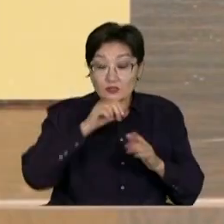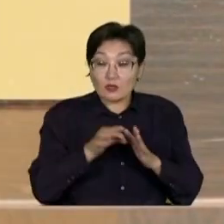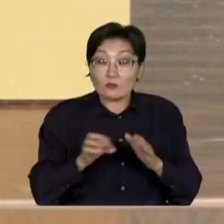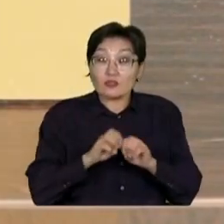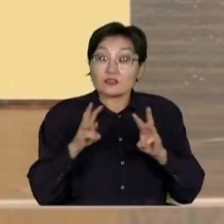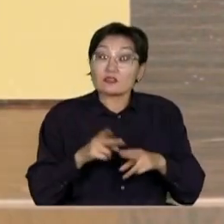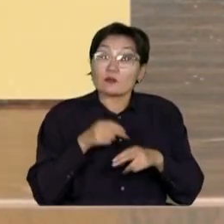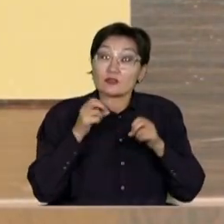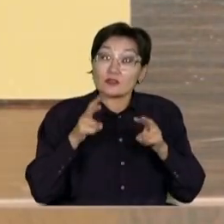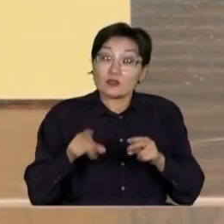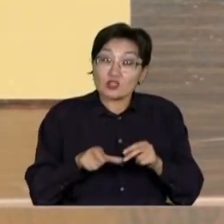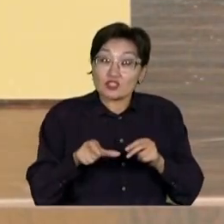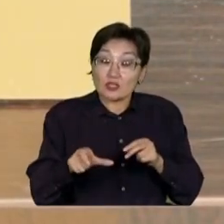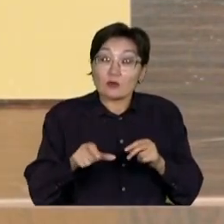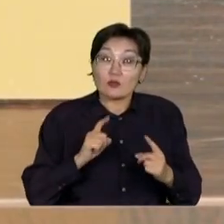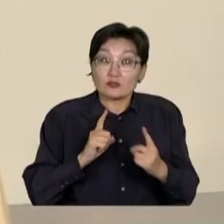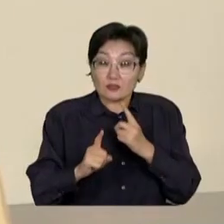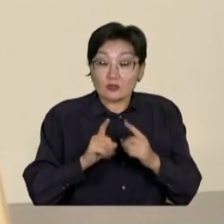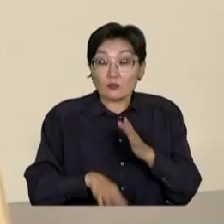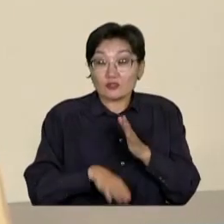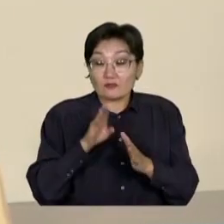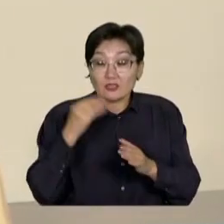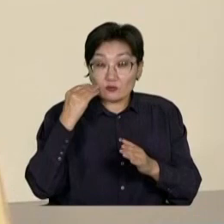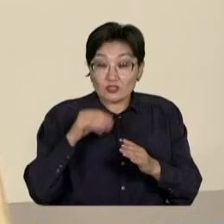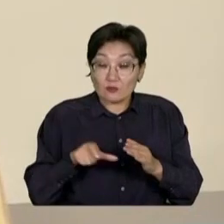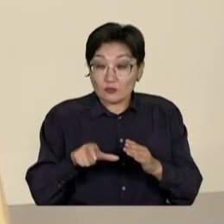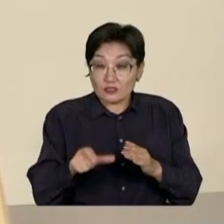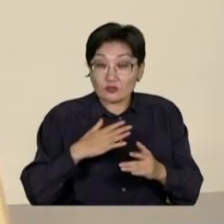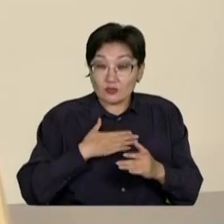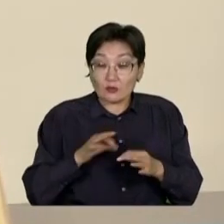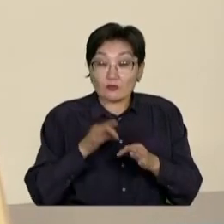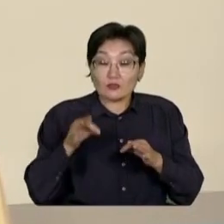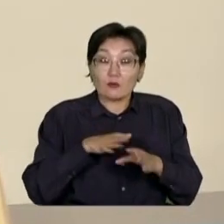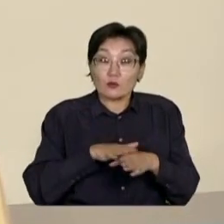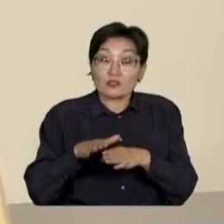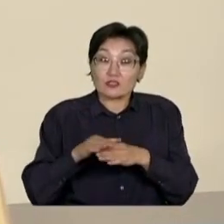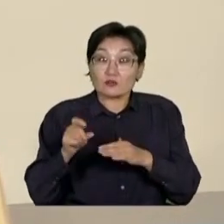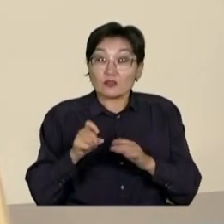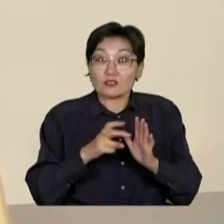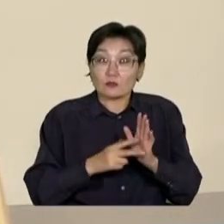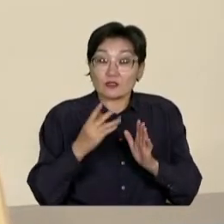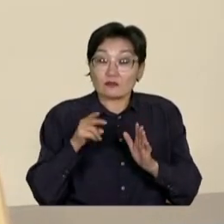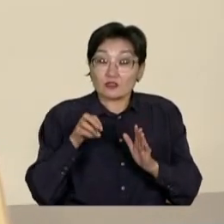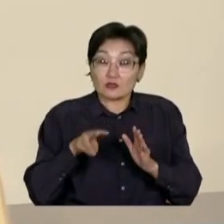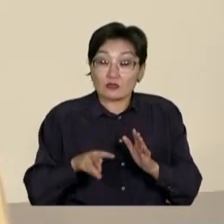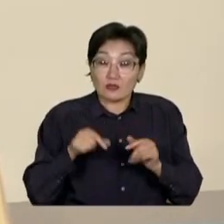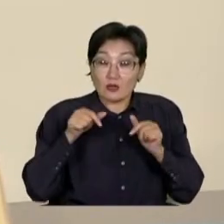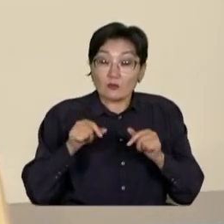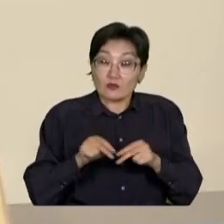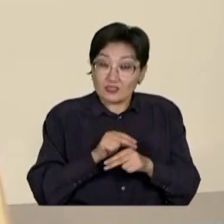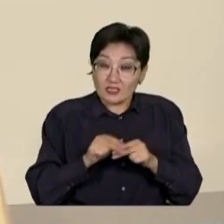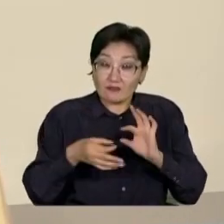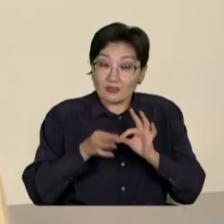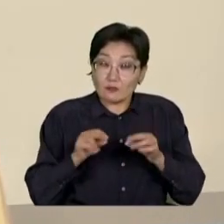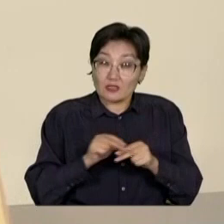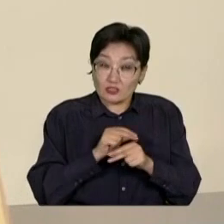обеспечения безопасности дорожного движения и улучшения качества дорог в нашем регионе выполнено 175 километров текущего и